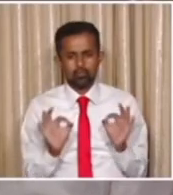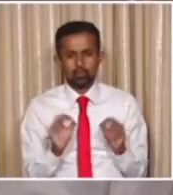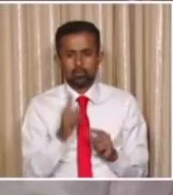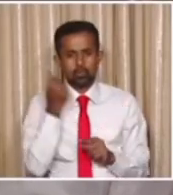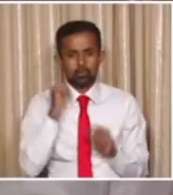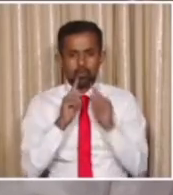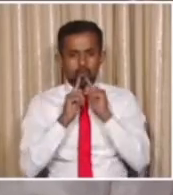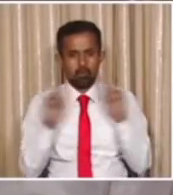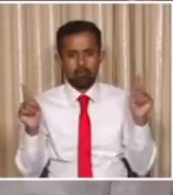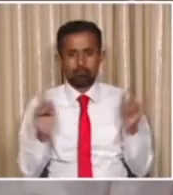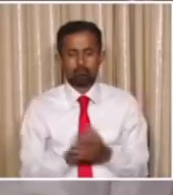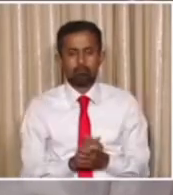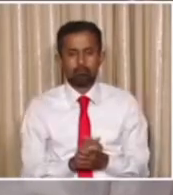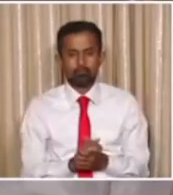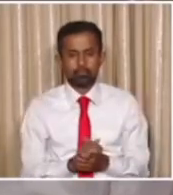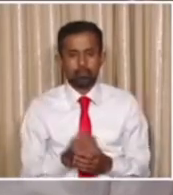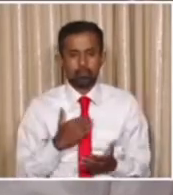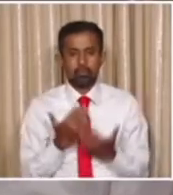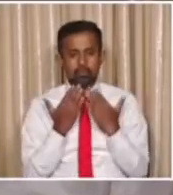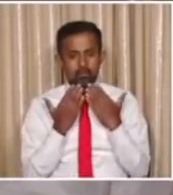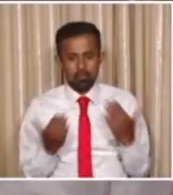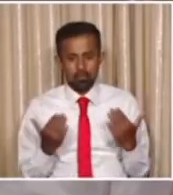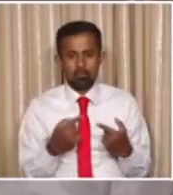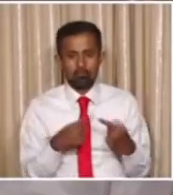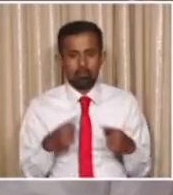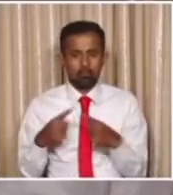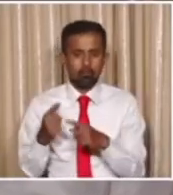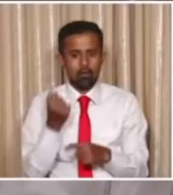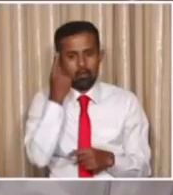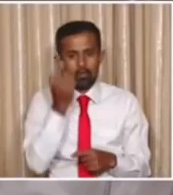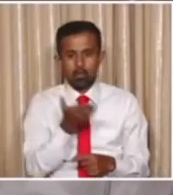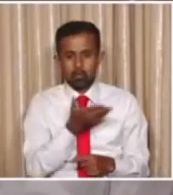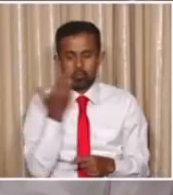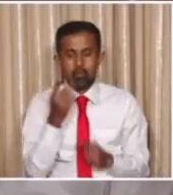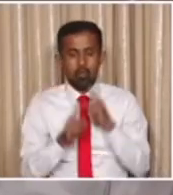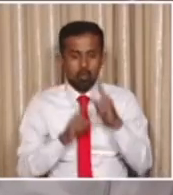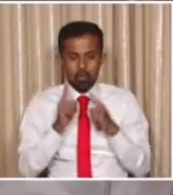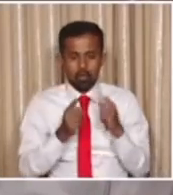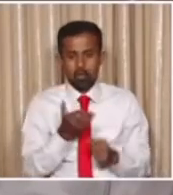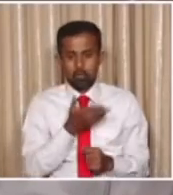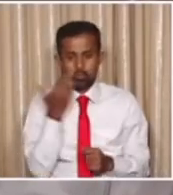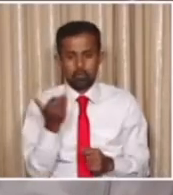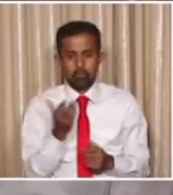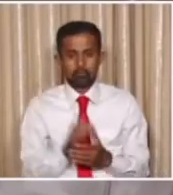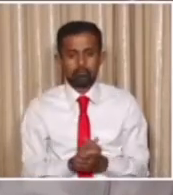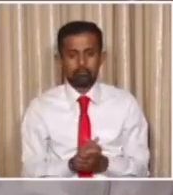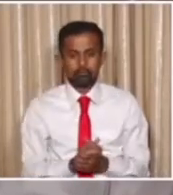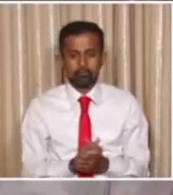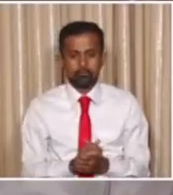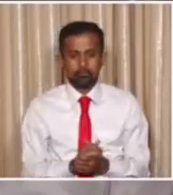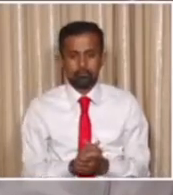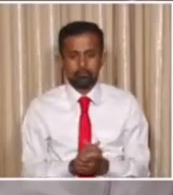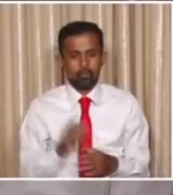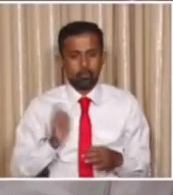කළා. ඉතින් අපි ඒකෙනත් සූතිවන්ත වෙනවා. විවිධ මත තියෙන්න පුළුවන්. ඒවා සාකච්ඡා කරන්න පුළුවන්. නෑ නෑ